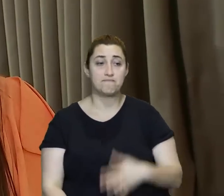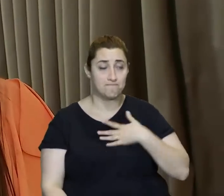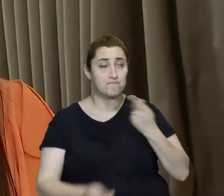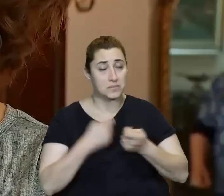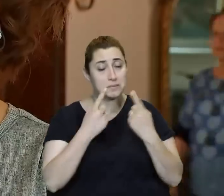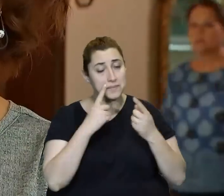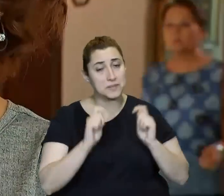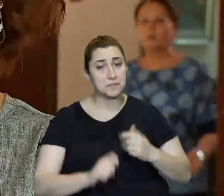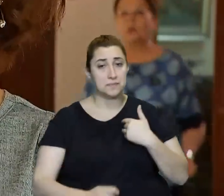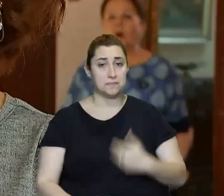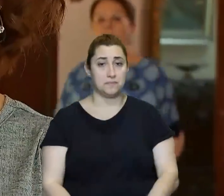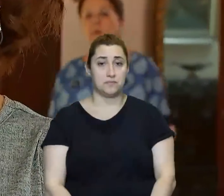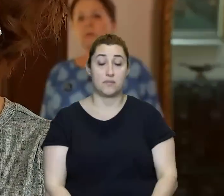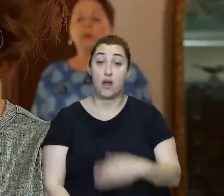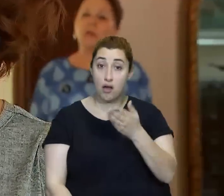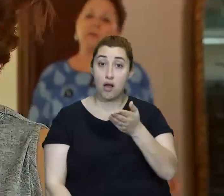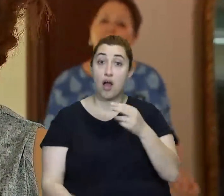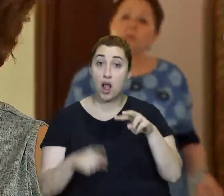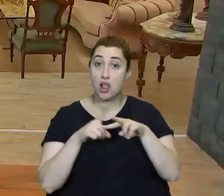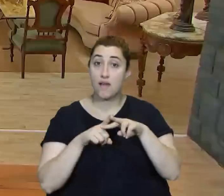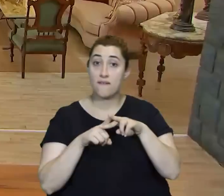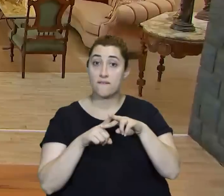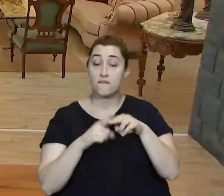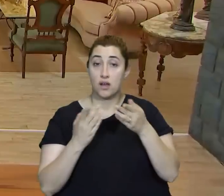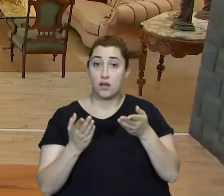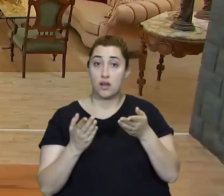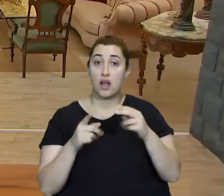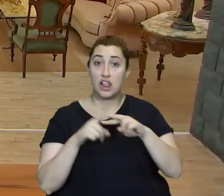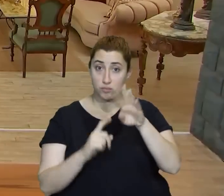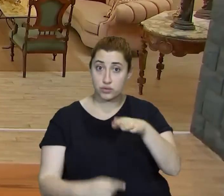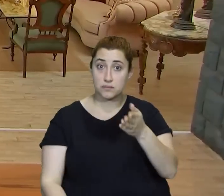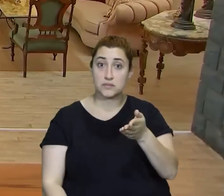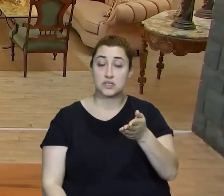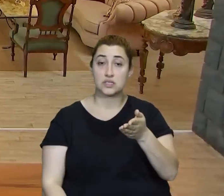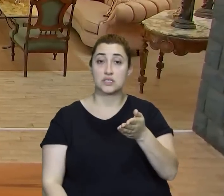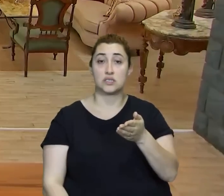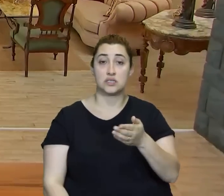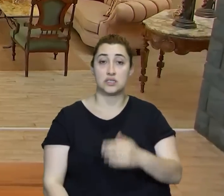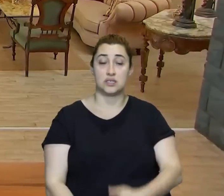Elimden geleni yaparım. Aa, Alev. Alev burada mıydın